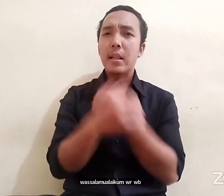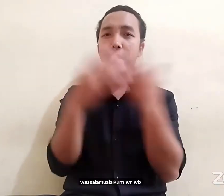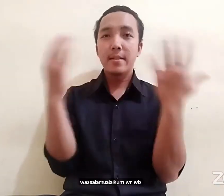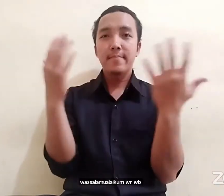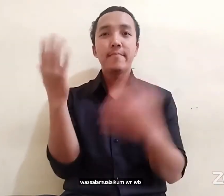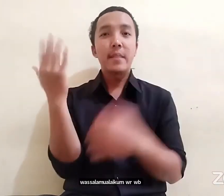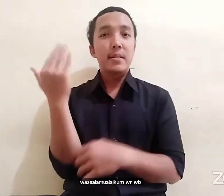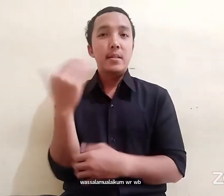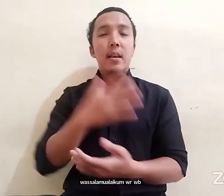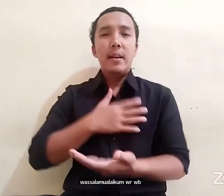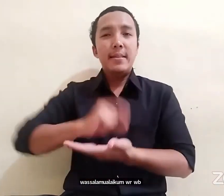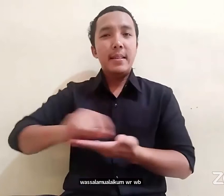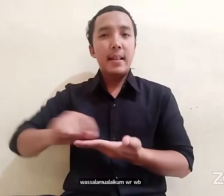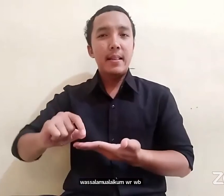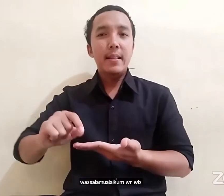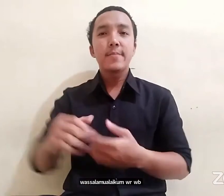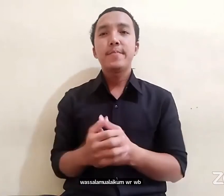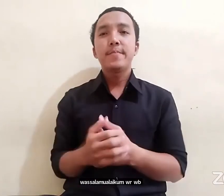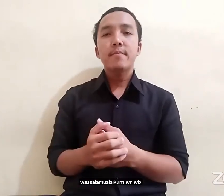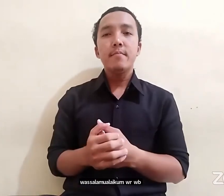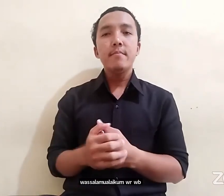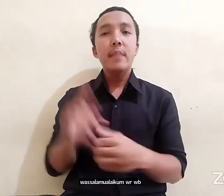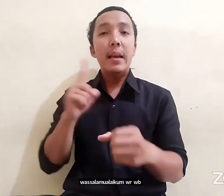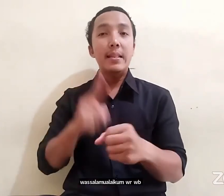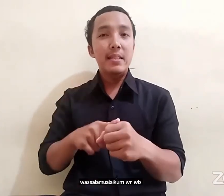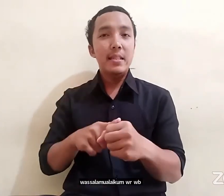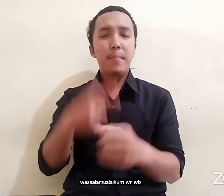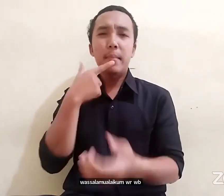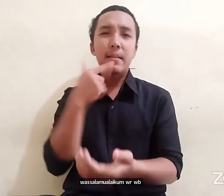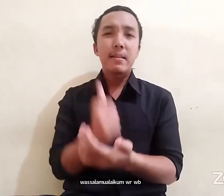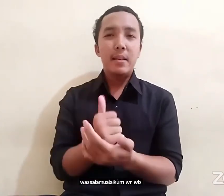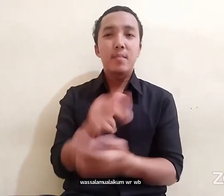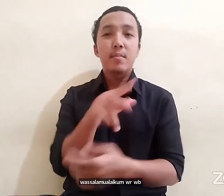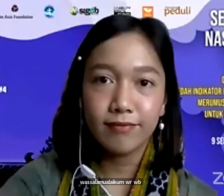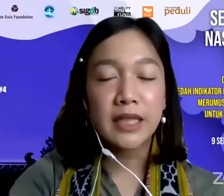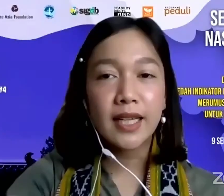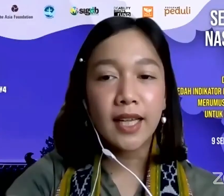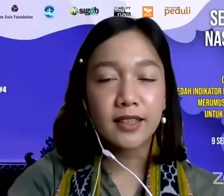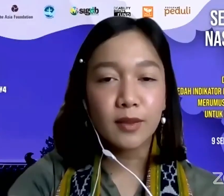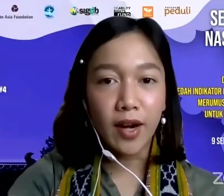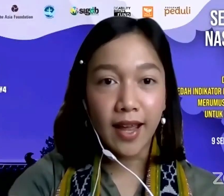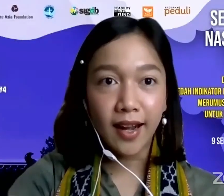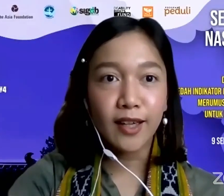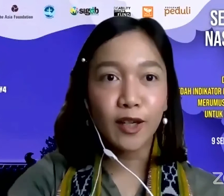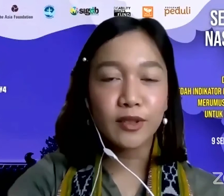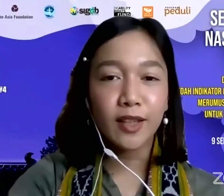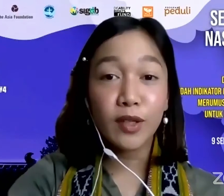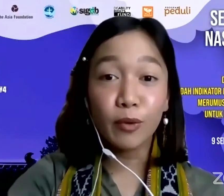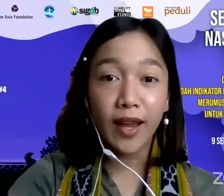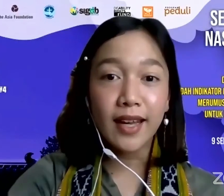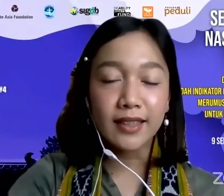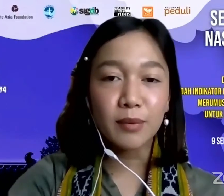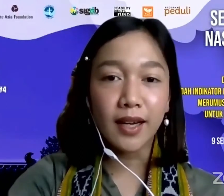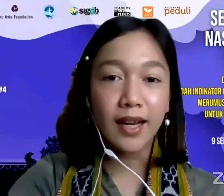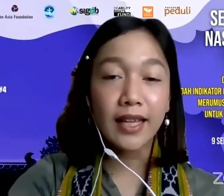dan menjadi sebuah poin penting bagi kita bersama adalah bahwa untuk menjadikan sebuah daerah inklusi itu